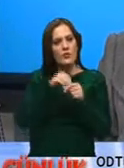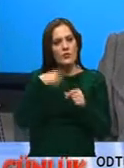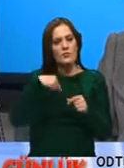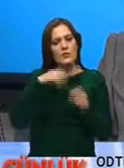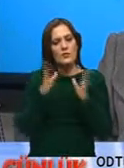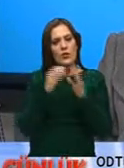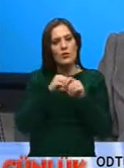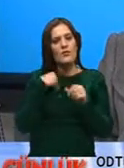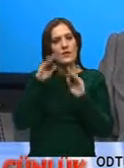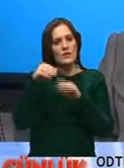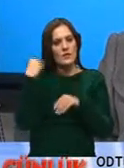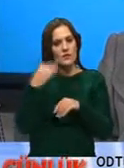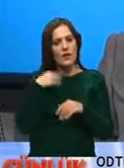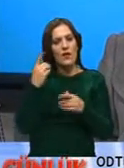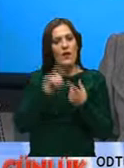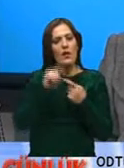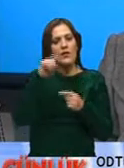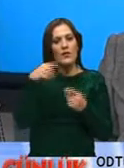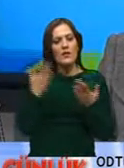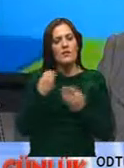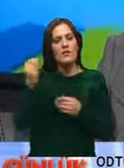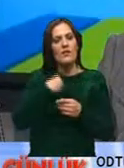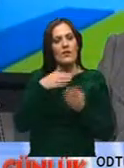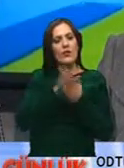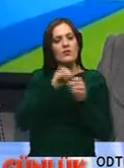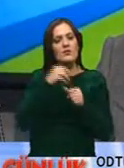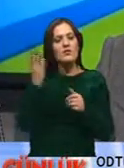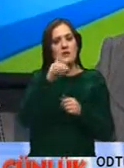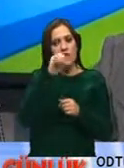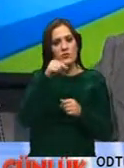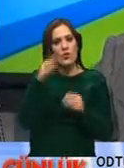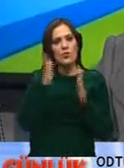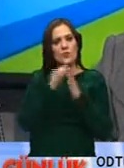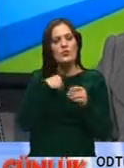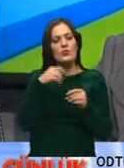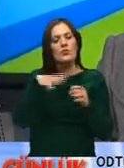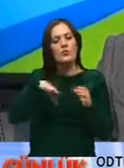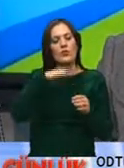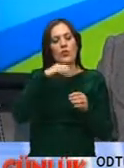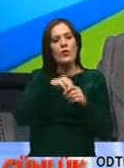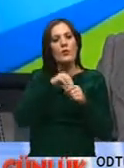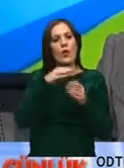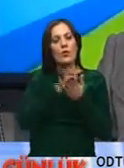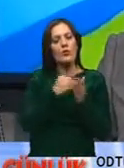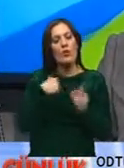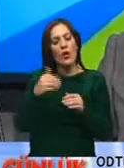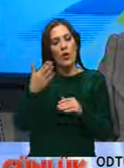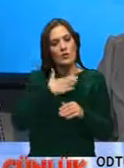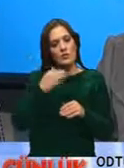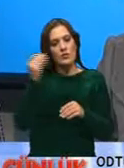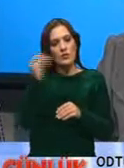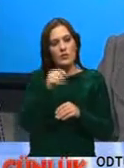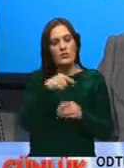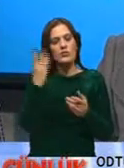biz gruplarımızı destekliyoruz ve onların da aslında verdiği ödüller sadece o küçük donanım ödüllerinin ötesine geçiyor. Çoğu zaman